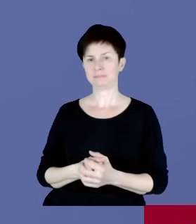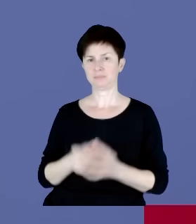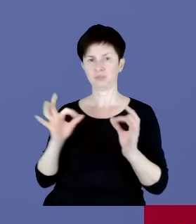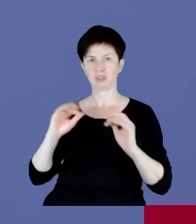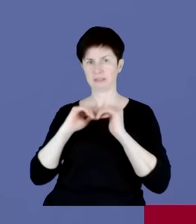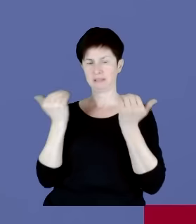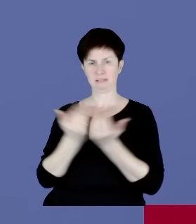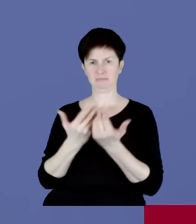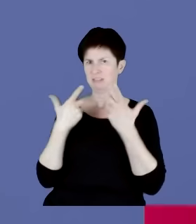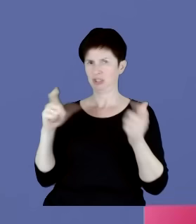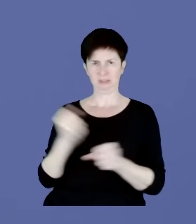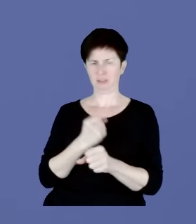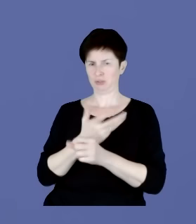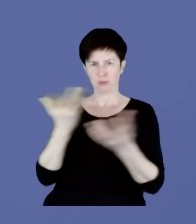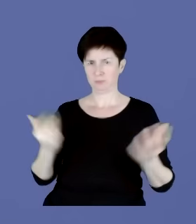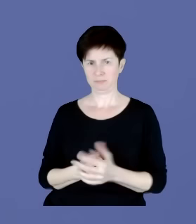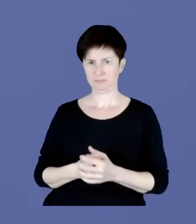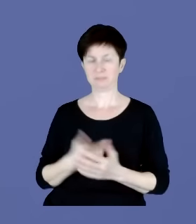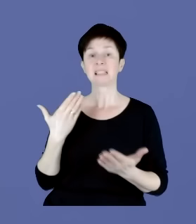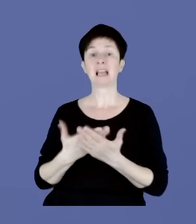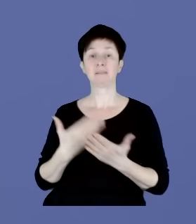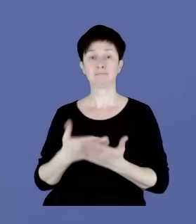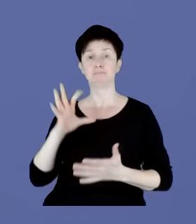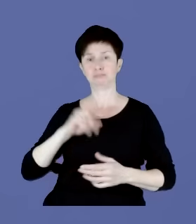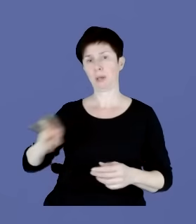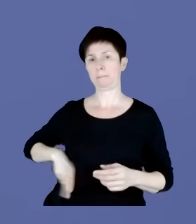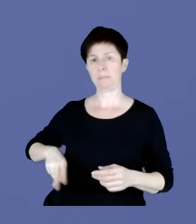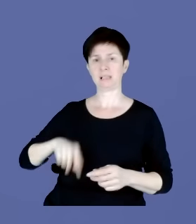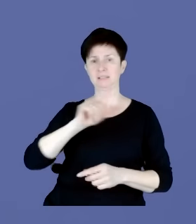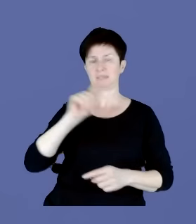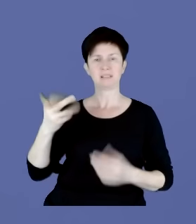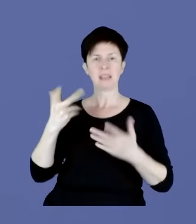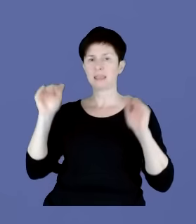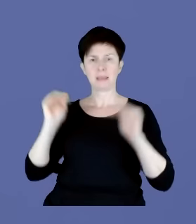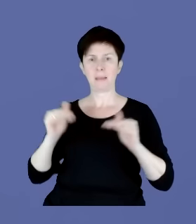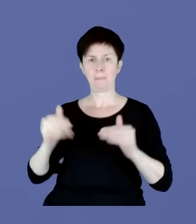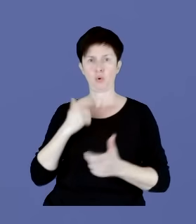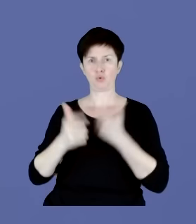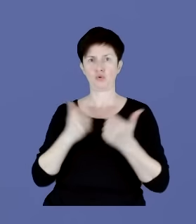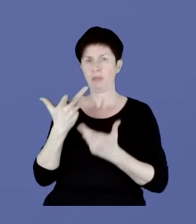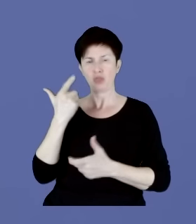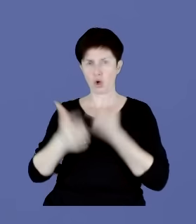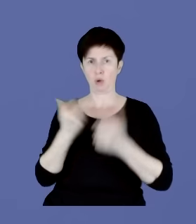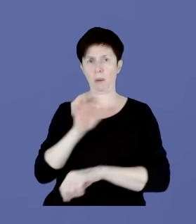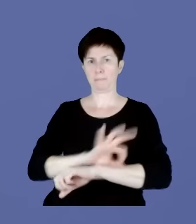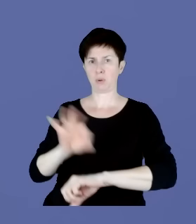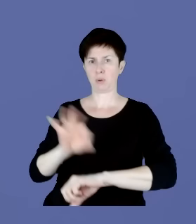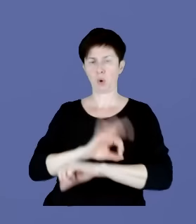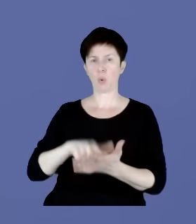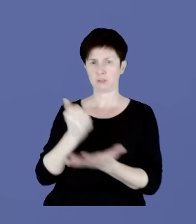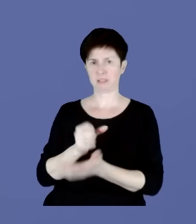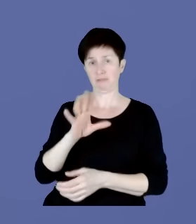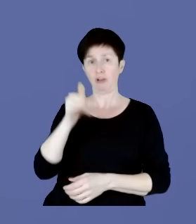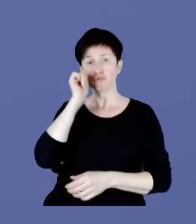dzieje się nic, właśnie dlatego, że resorty poszczególne nie są w stanie wygenerować projektu ustaw, czego dowodzi kontrola wczorajsza przeprowadzona